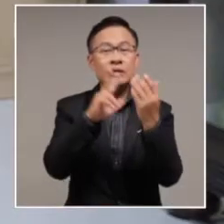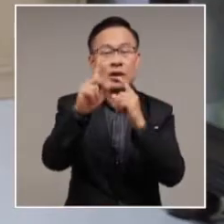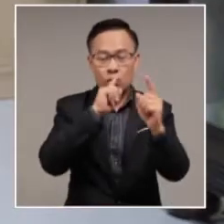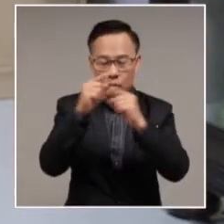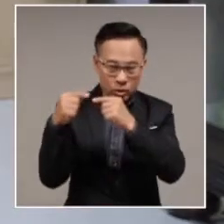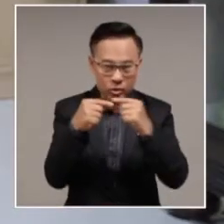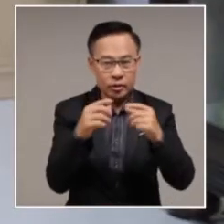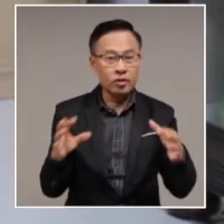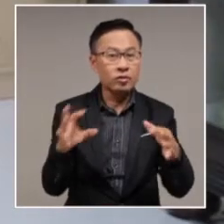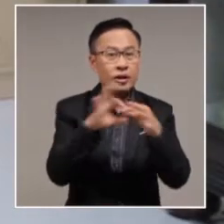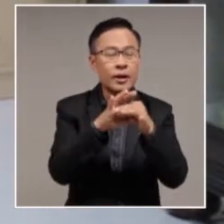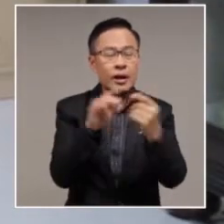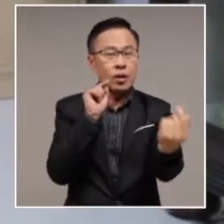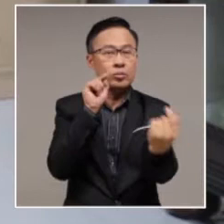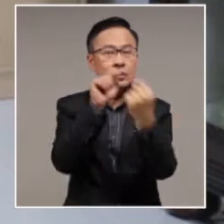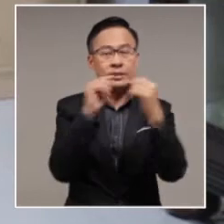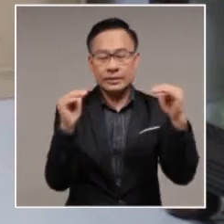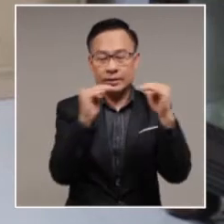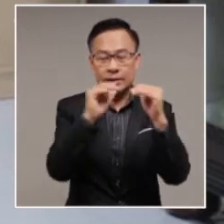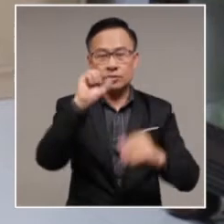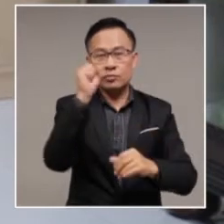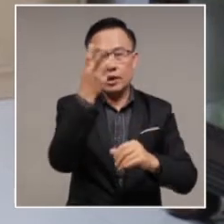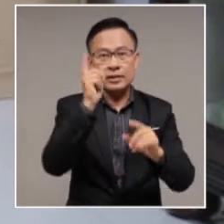ผู้ชมคะมาในช่วงนี้เรากำลังพูดคุยกับพี่นุ้ยถึง